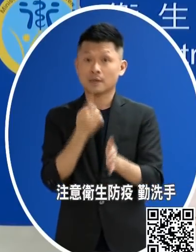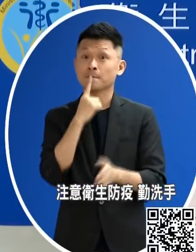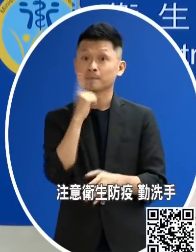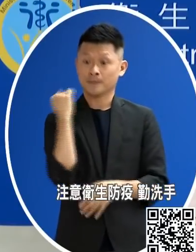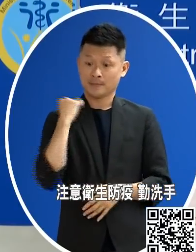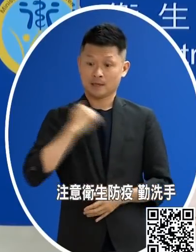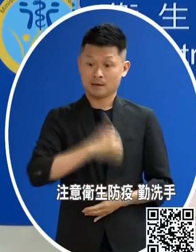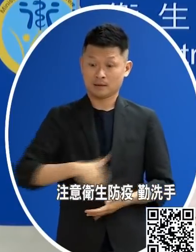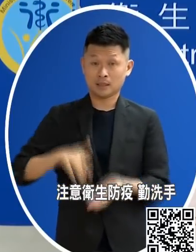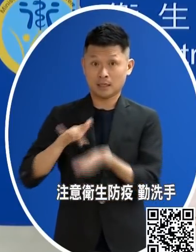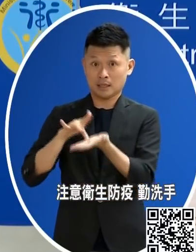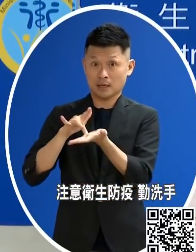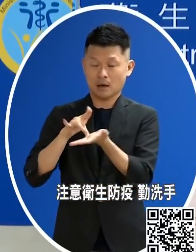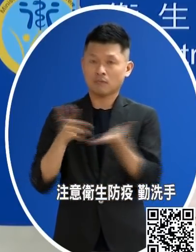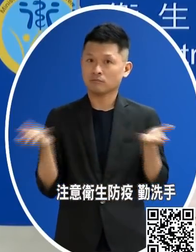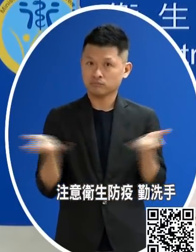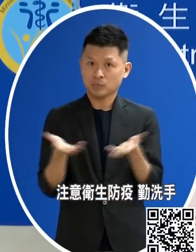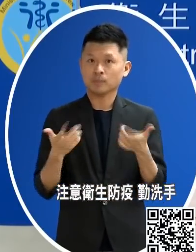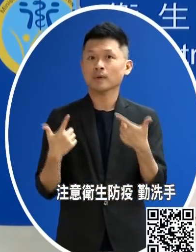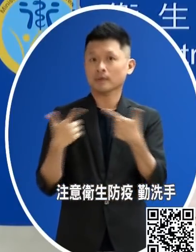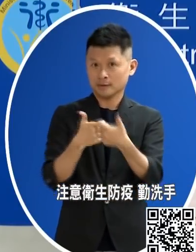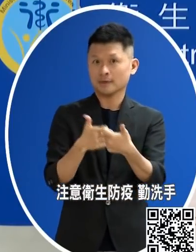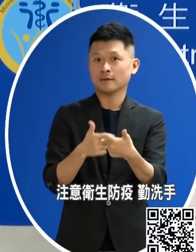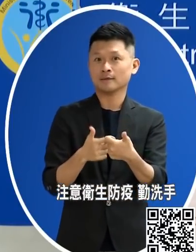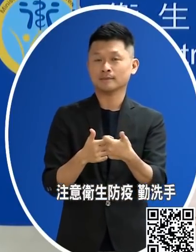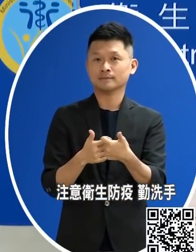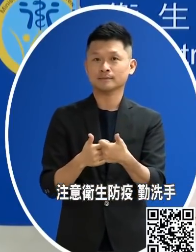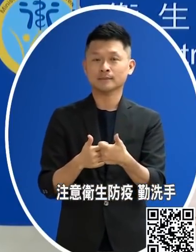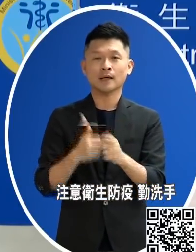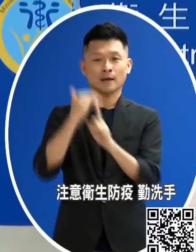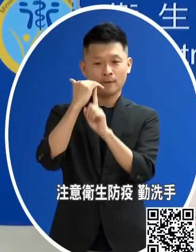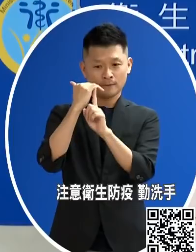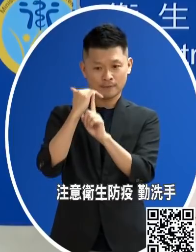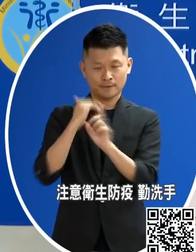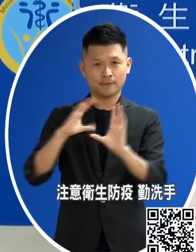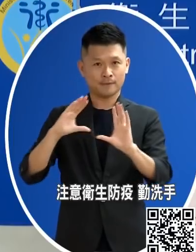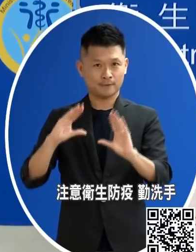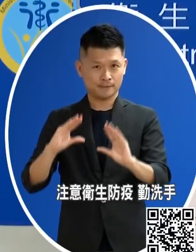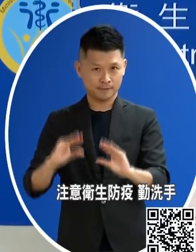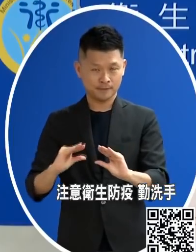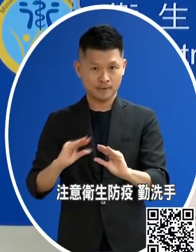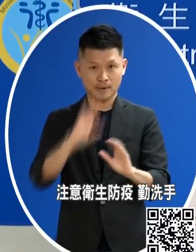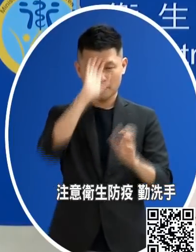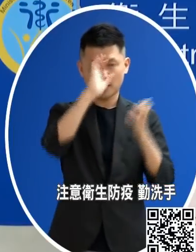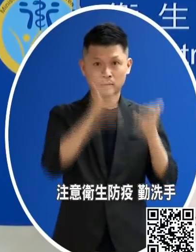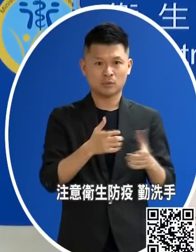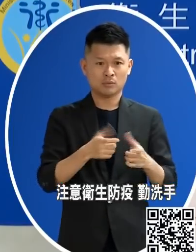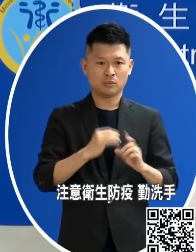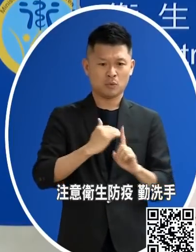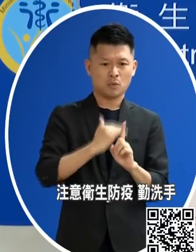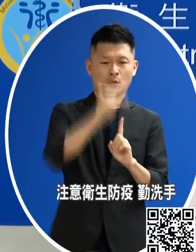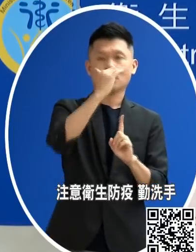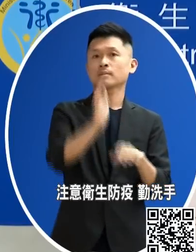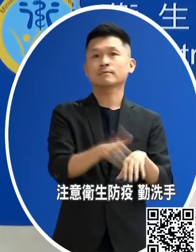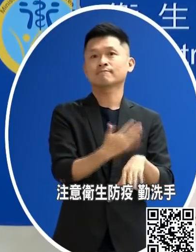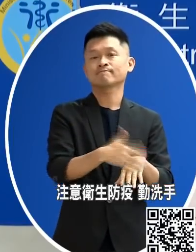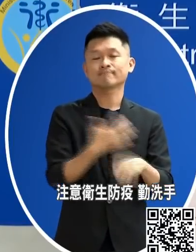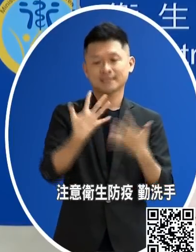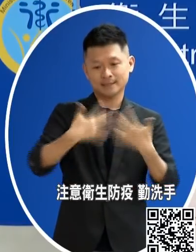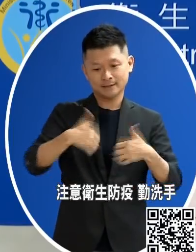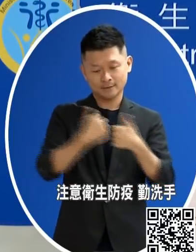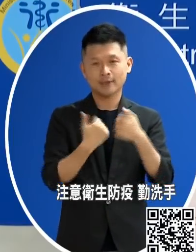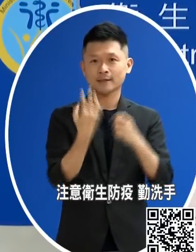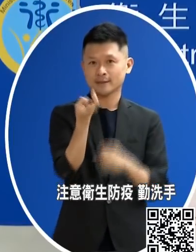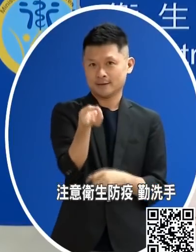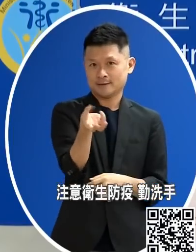单株抗体的治疗，那就可以让他免于进到这个重症的机会会变得比较小，所以这个